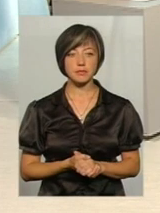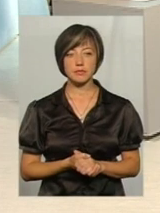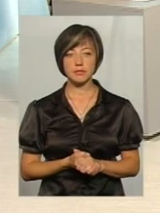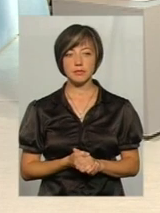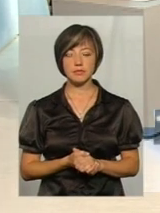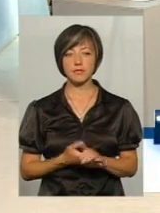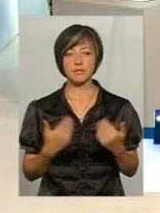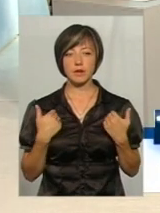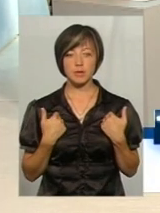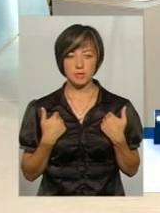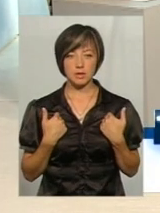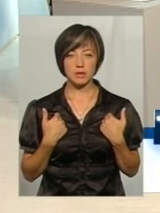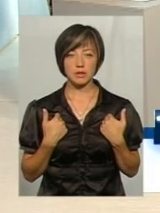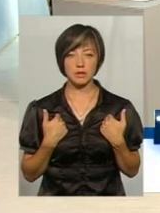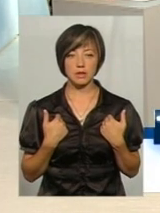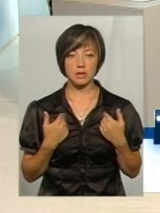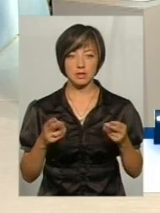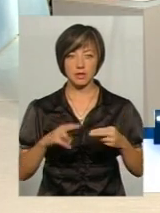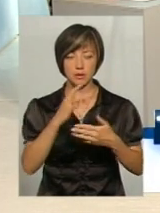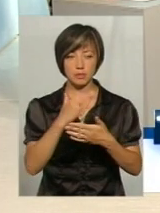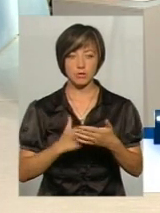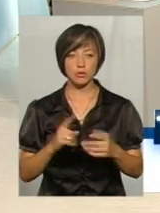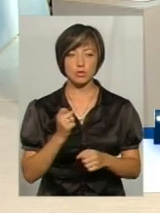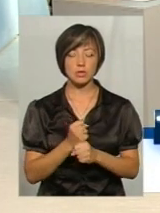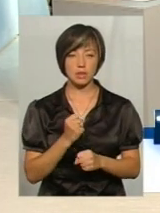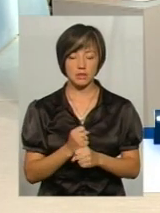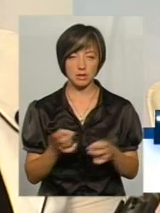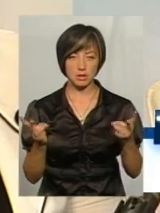не оставила список, чтобы я все сделала. Я все сделала, как